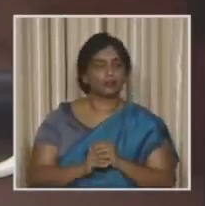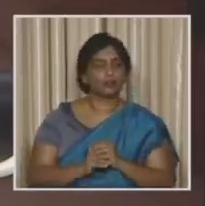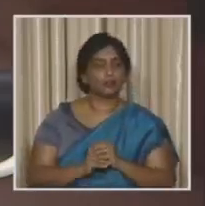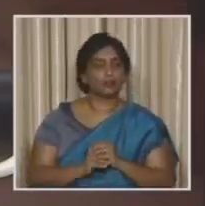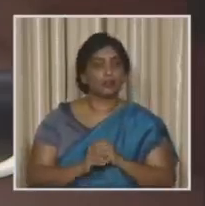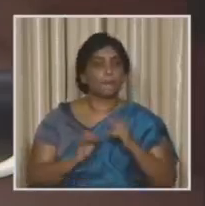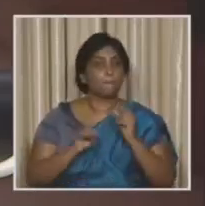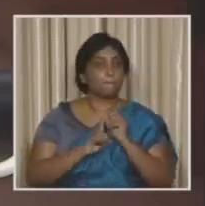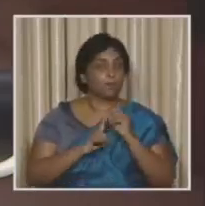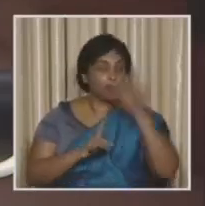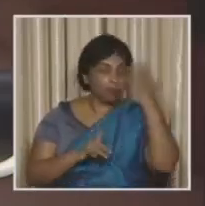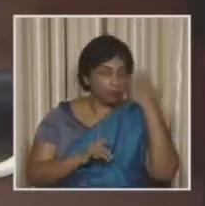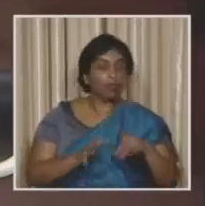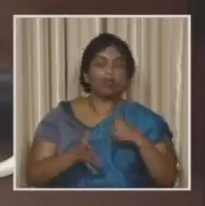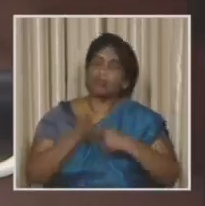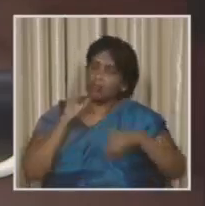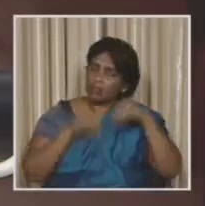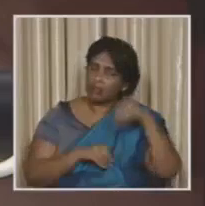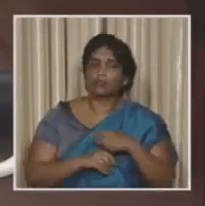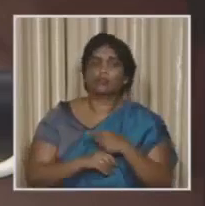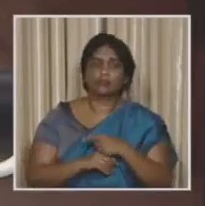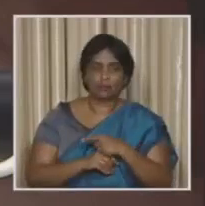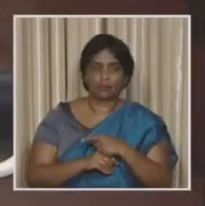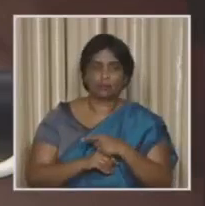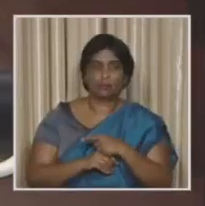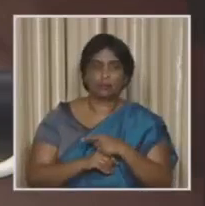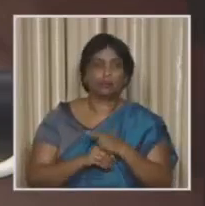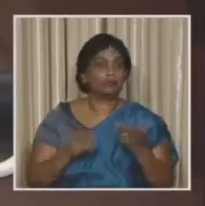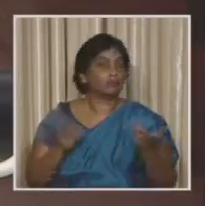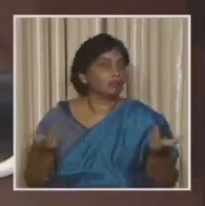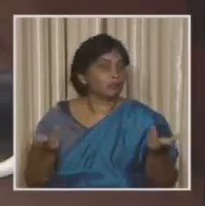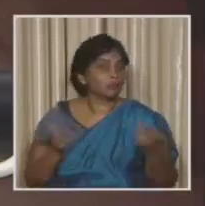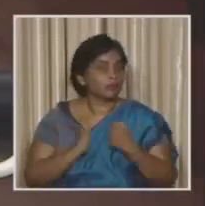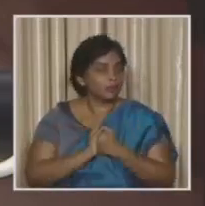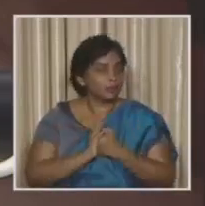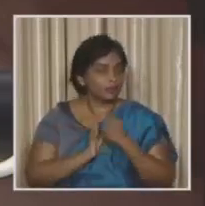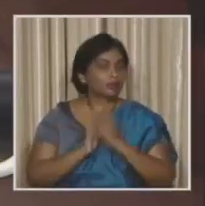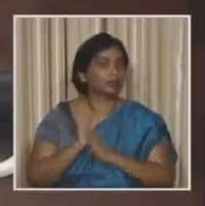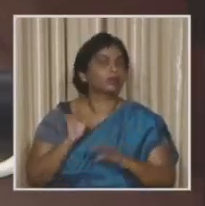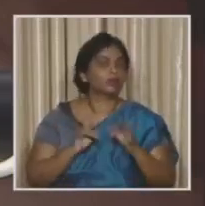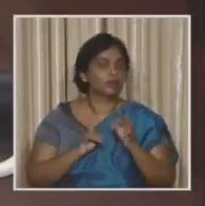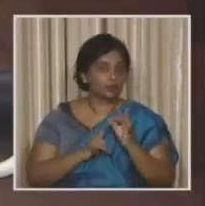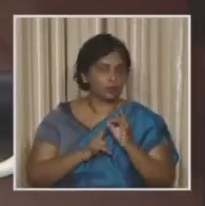පරාජ සිංහගේ ඝාතනය. දේශපාලනය. එහෙනම් ගරු මන්ත්‍රීතුමනි